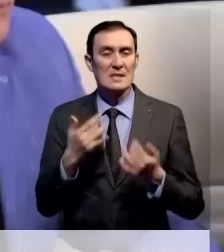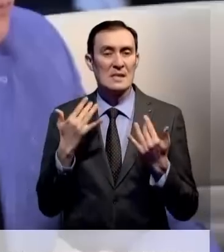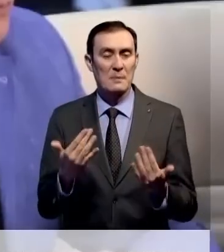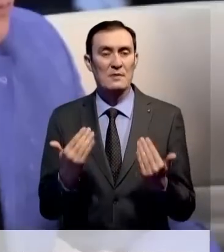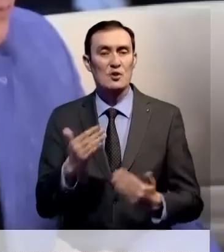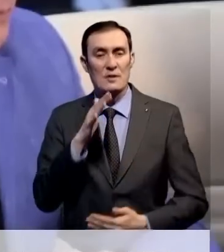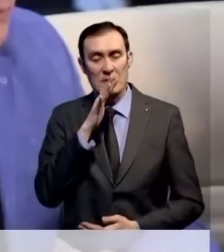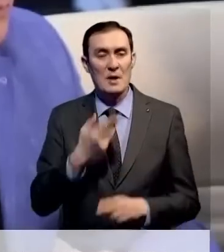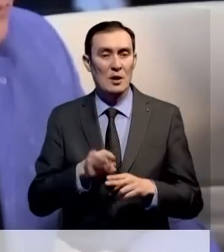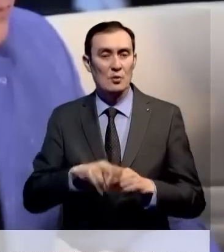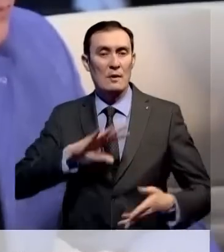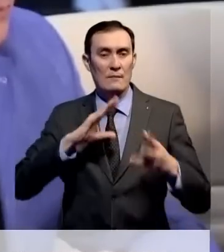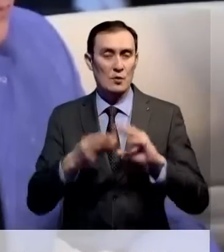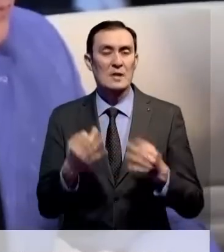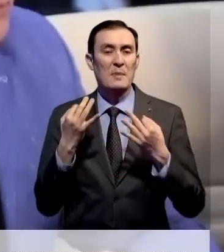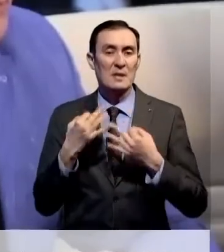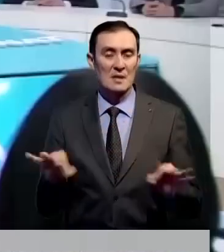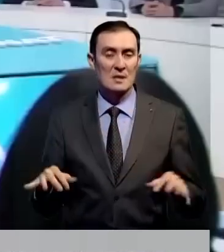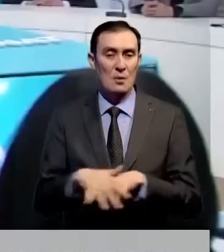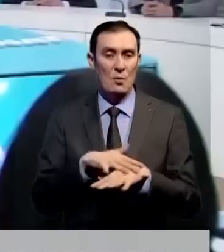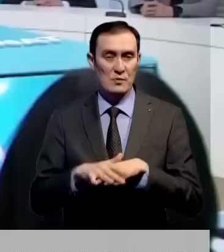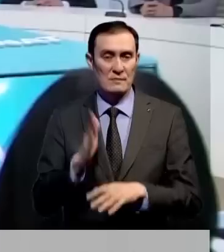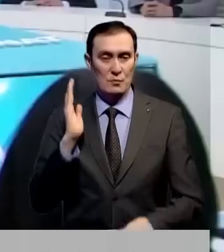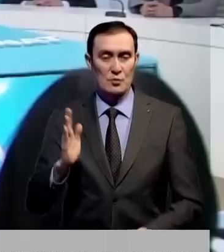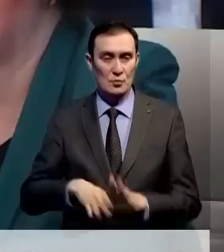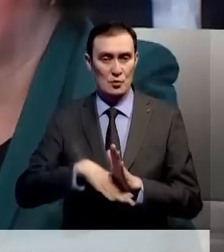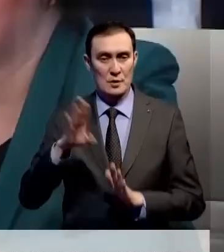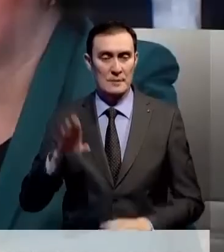требование времени, которое приведет к демократизации общества.